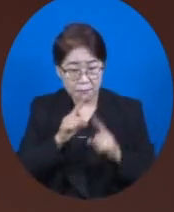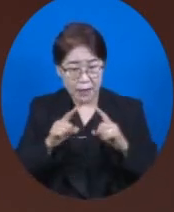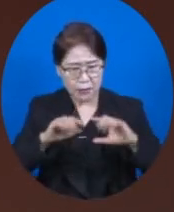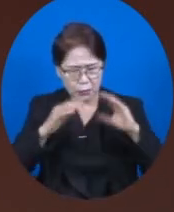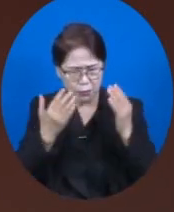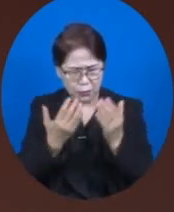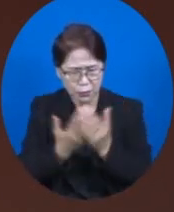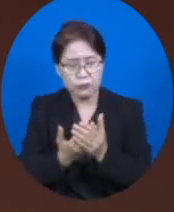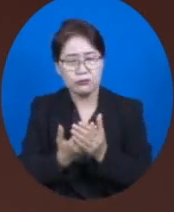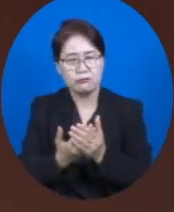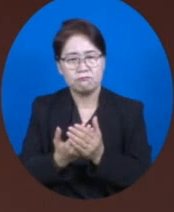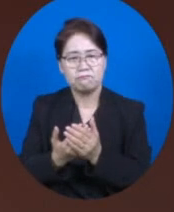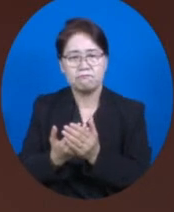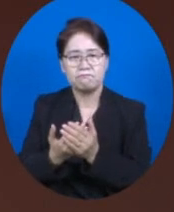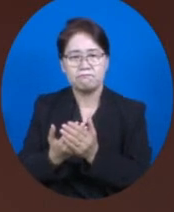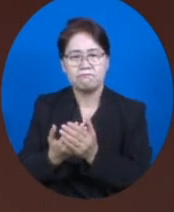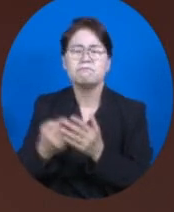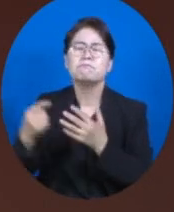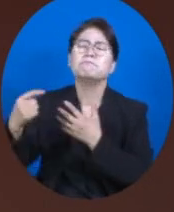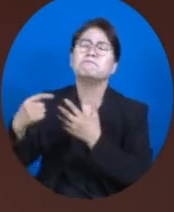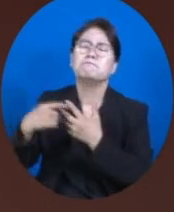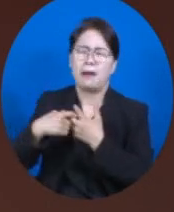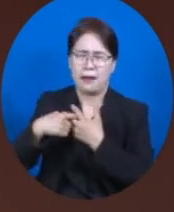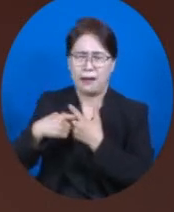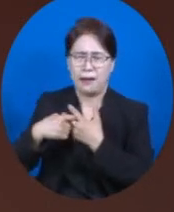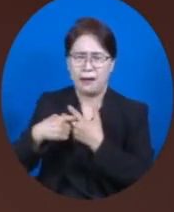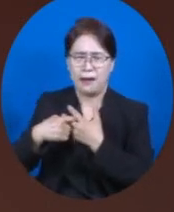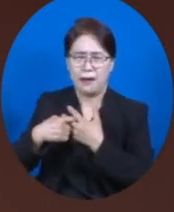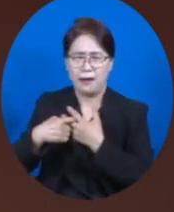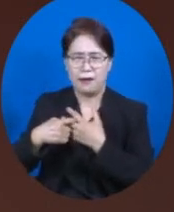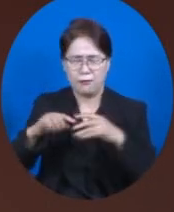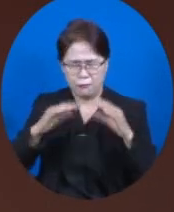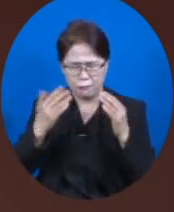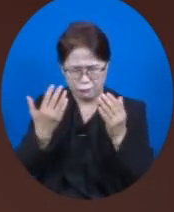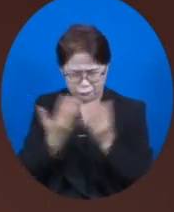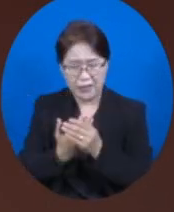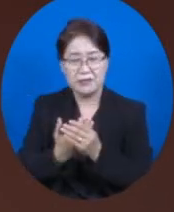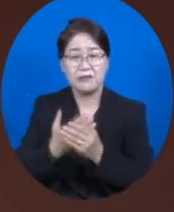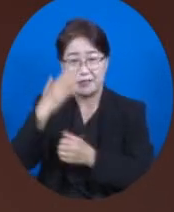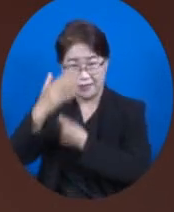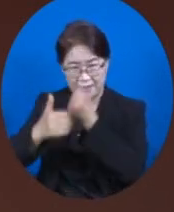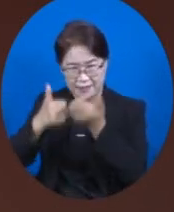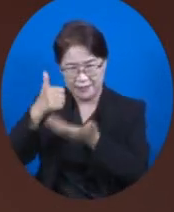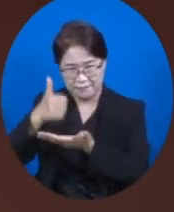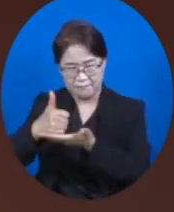모든 말까지도 다 알아보시는 초자연적인 눈이라는 거예요